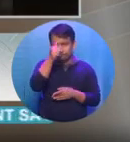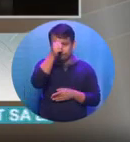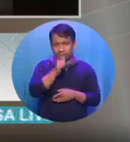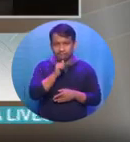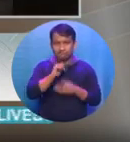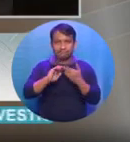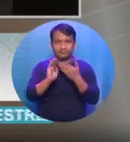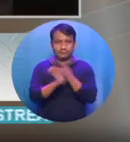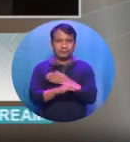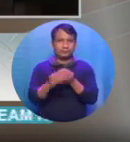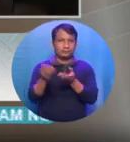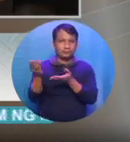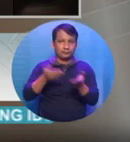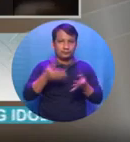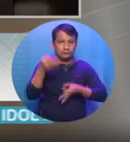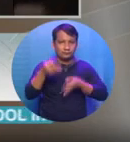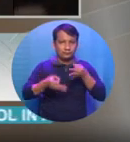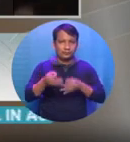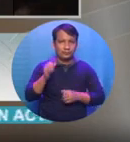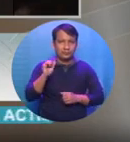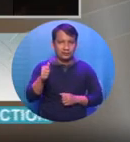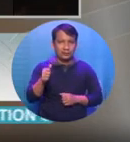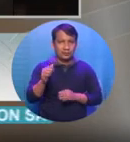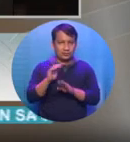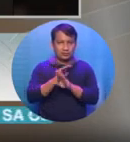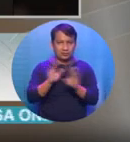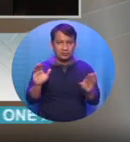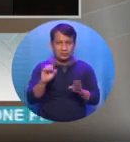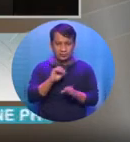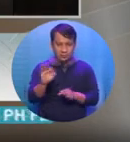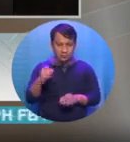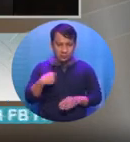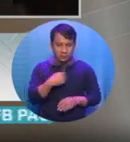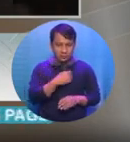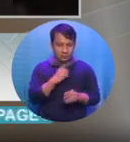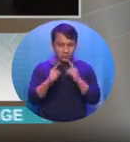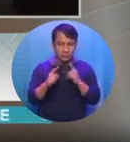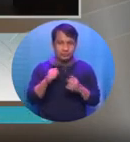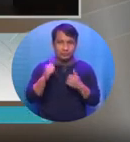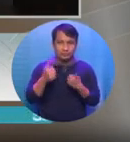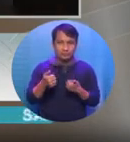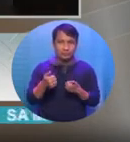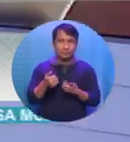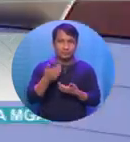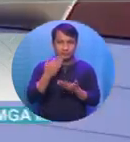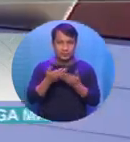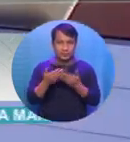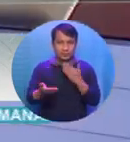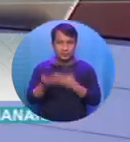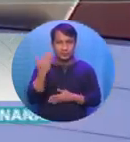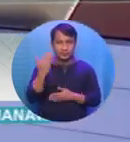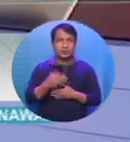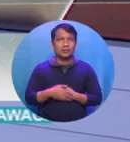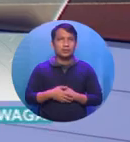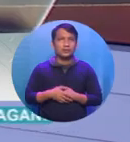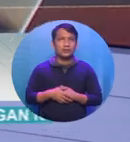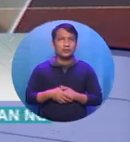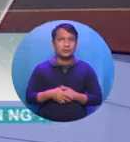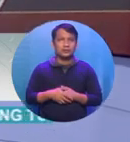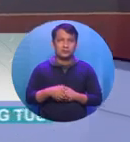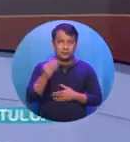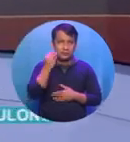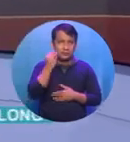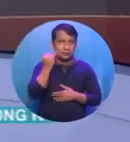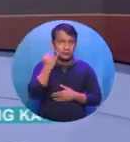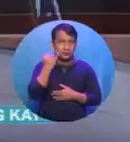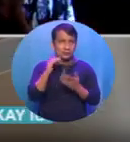at darating po sa inyong hustisya. I promise you. Okay, sir? Huwag mo ibawang telepono. Kakausapin po kayo ng mga staff. Okay, sir? Magandang umaga po, sir. MJ, anong